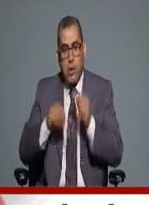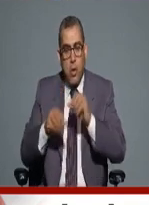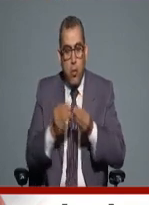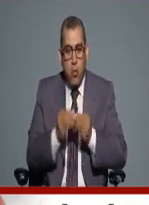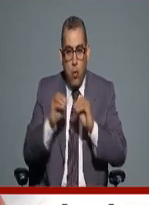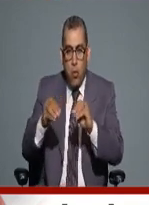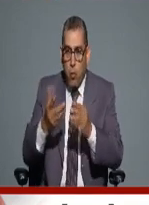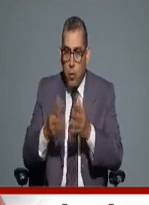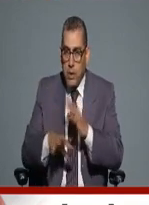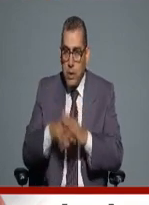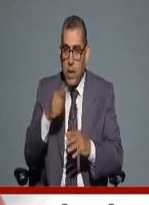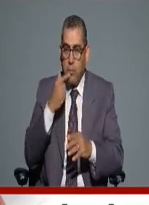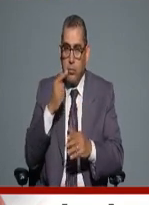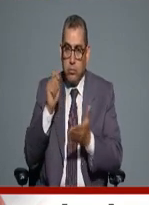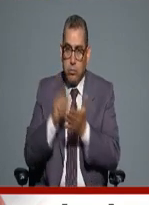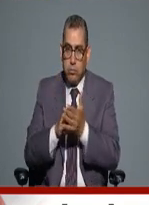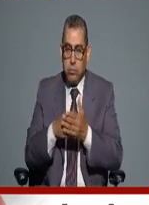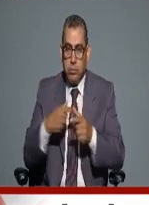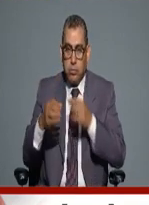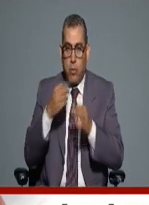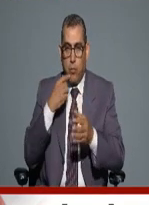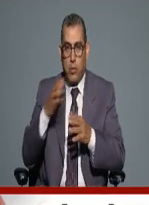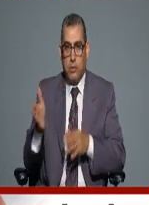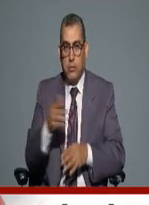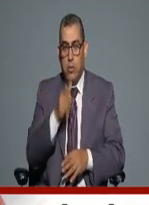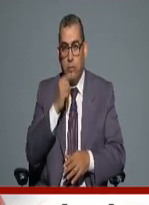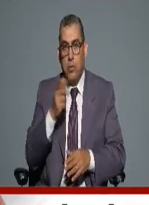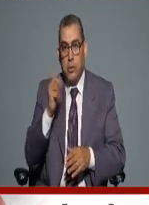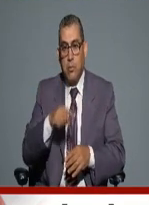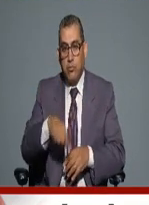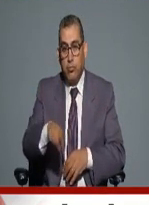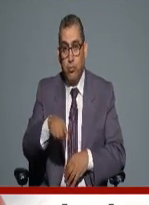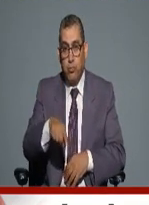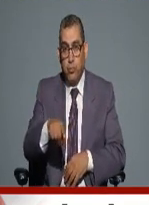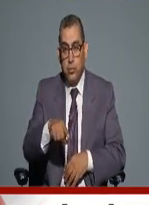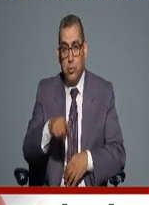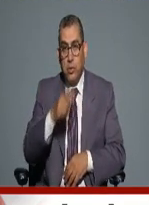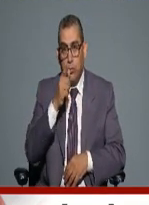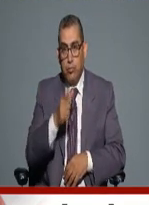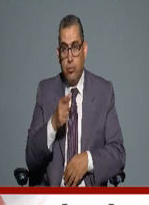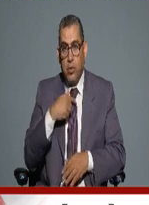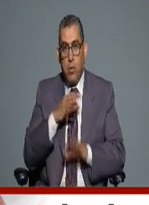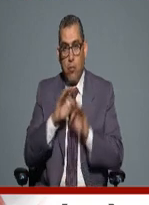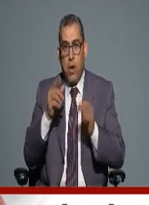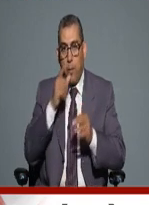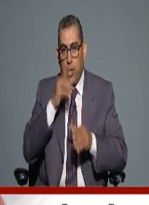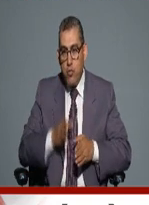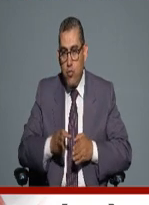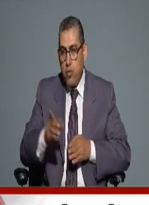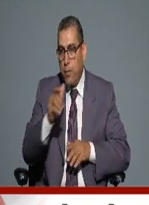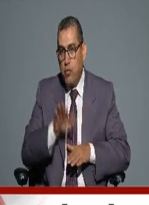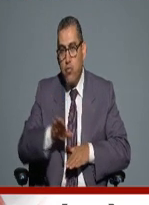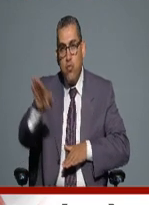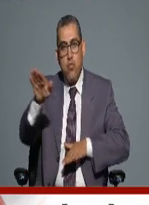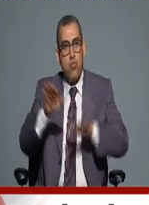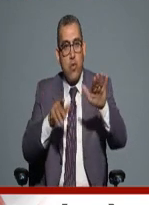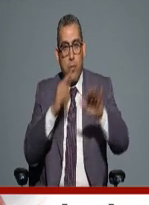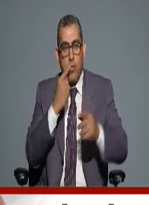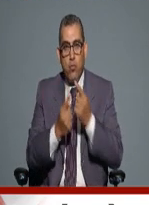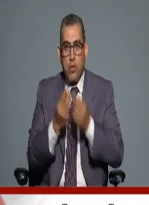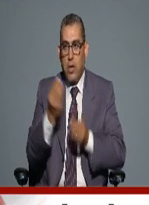وده بيتم من فنيين. طيب، الفترة القادمة خلاص بقى عندنا ترعة تقدر توصل المية